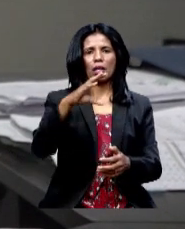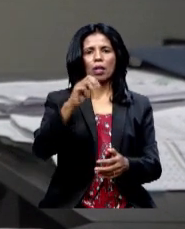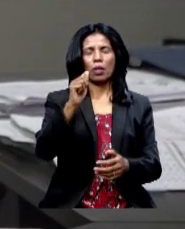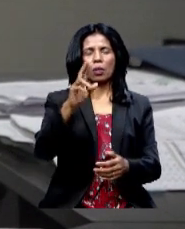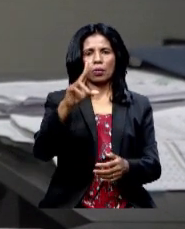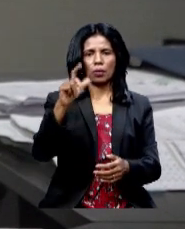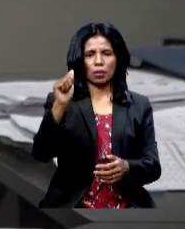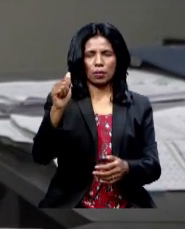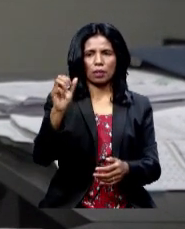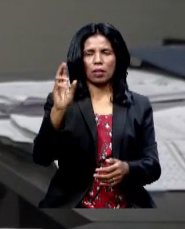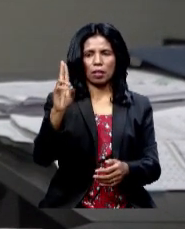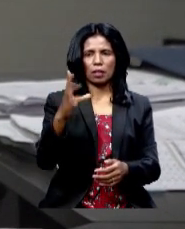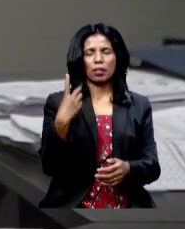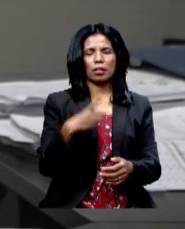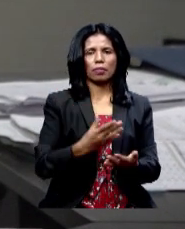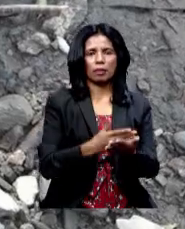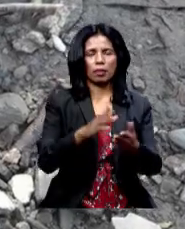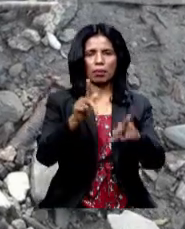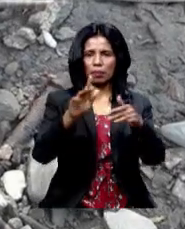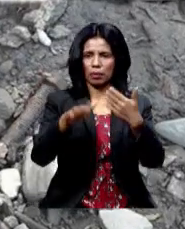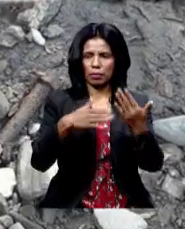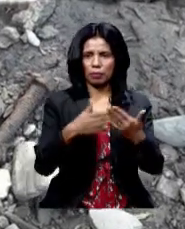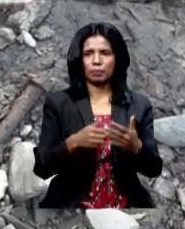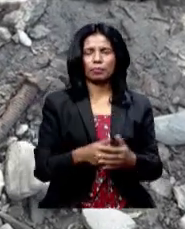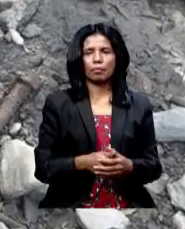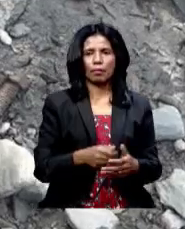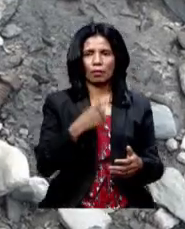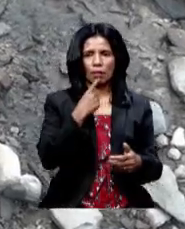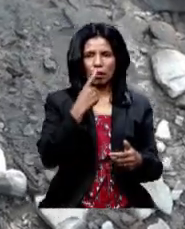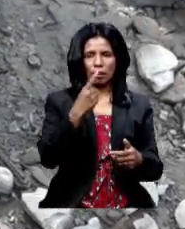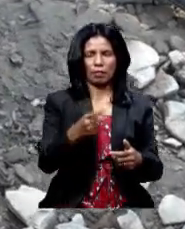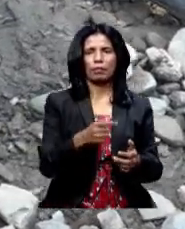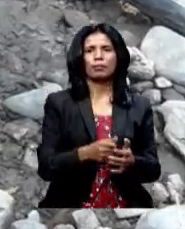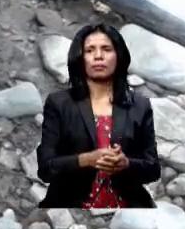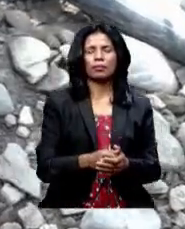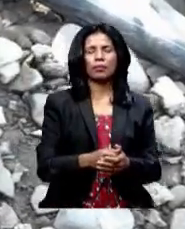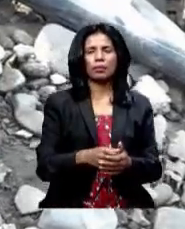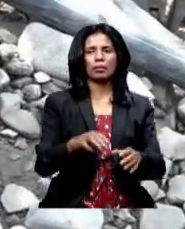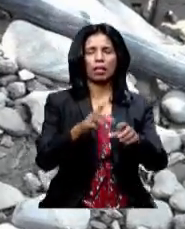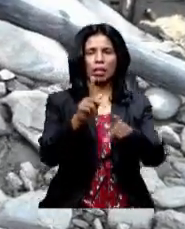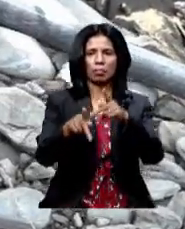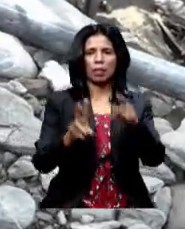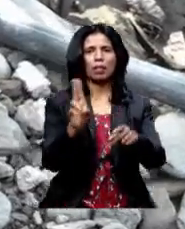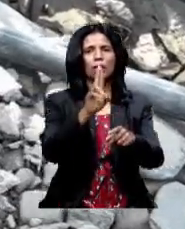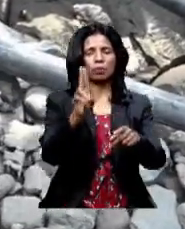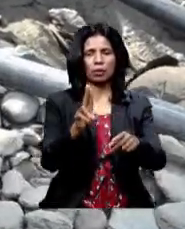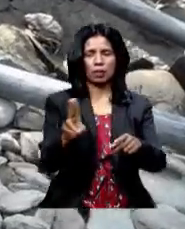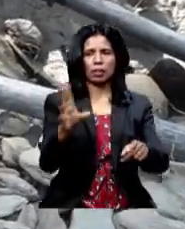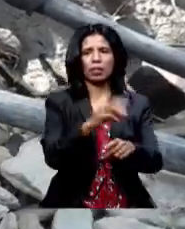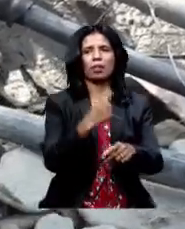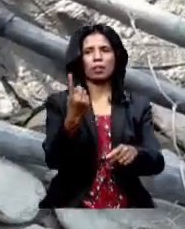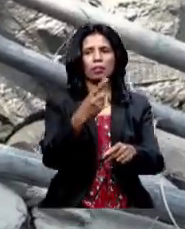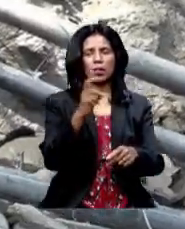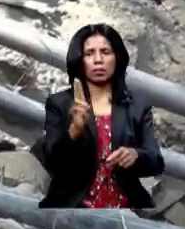depois ma foi ente disipu ima ite ne komunale sira. Aleixo dos Santos Hatuta, Kanu nebe komunidade sira uza bane na fatin